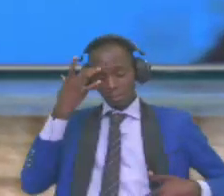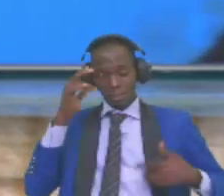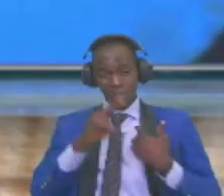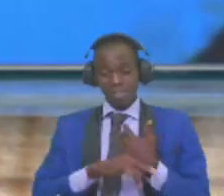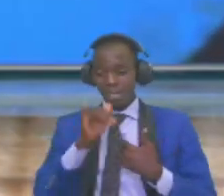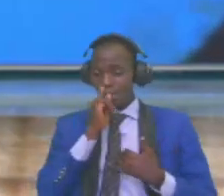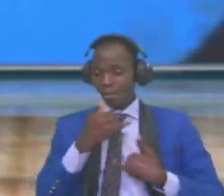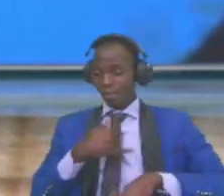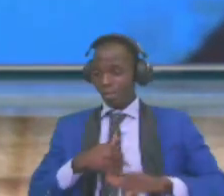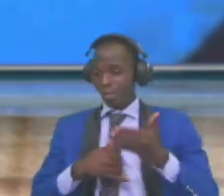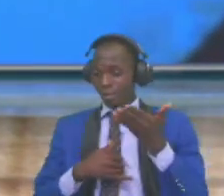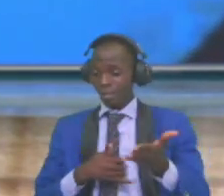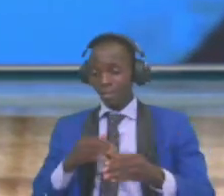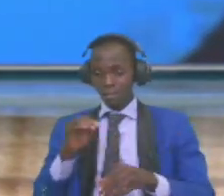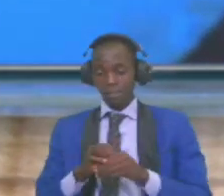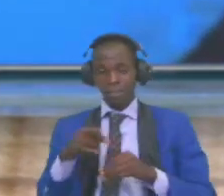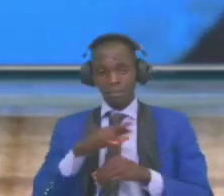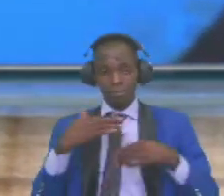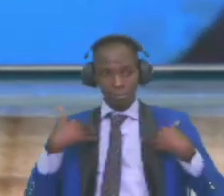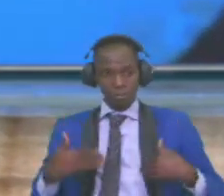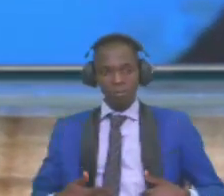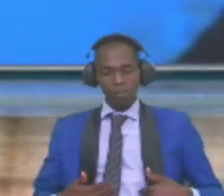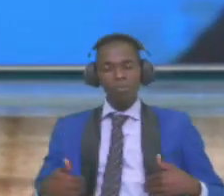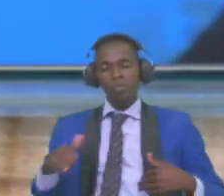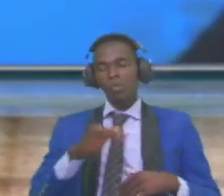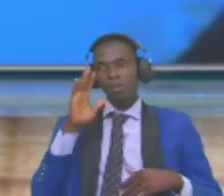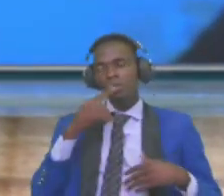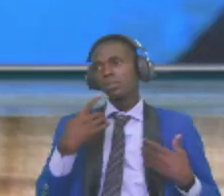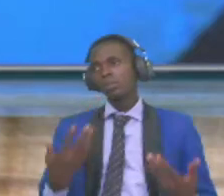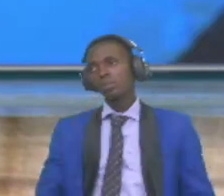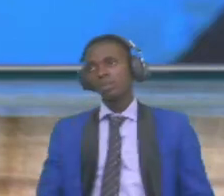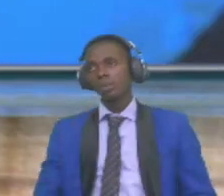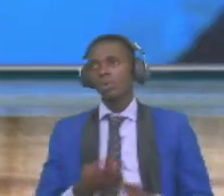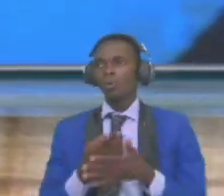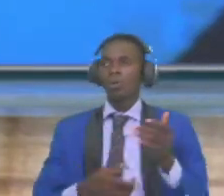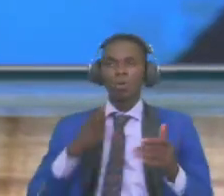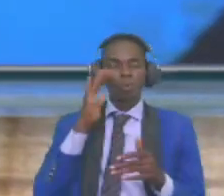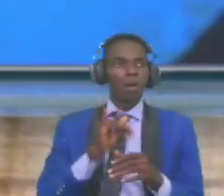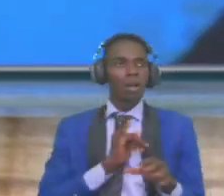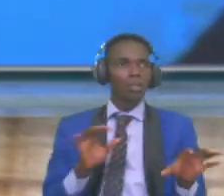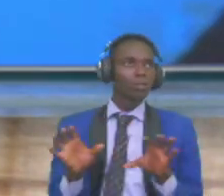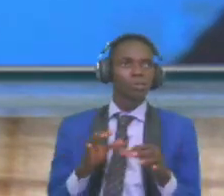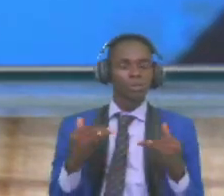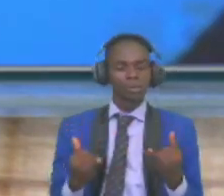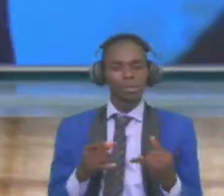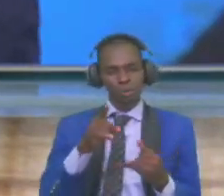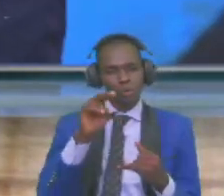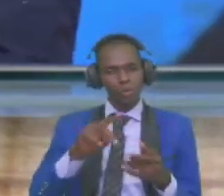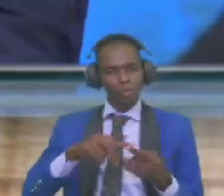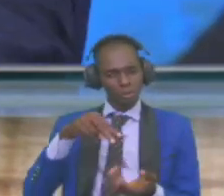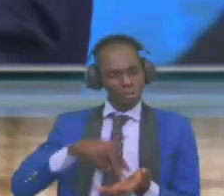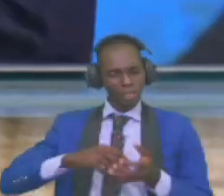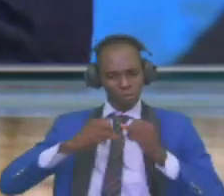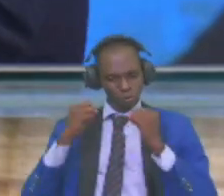la maladie n'ont pas quitté vous remotiver 80 fermina match